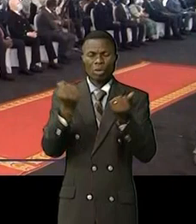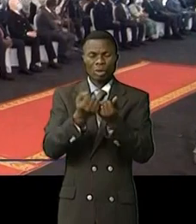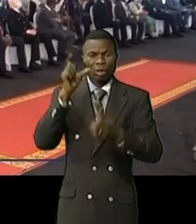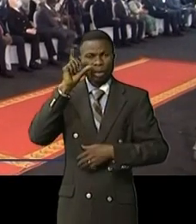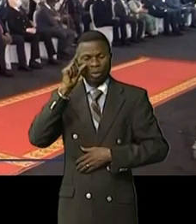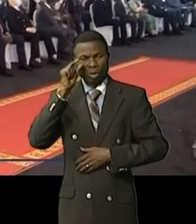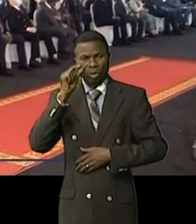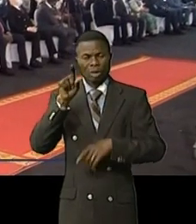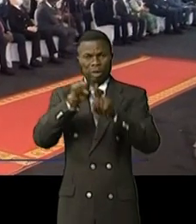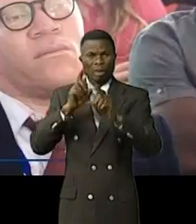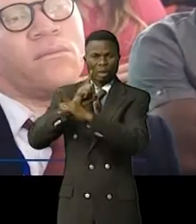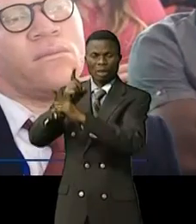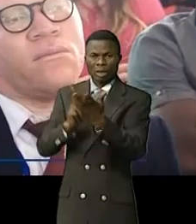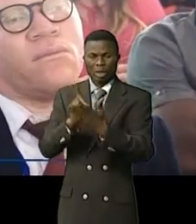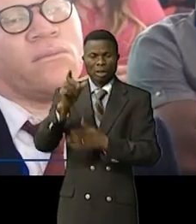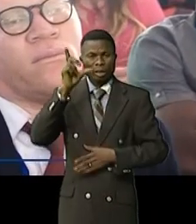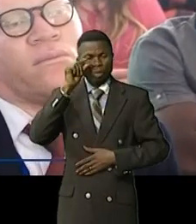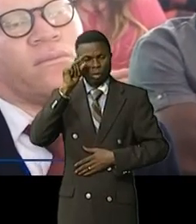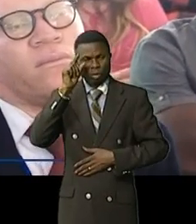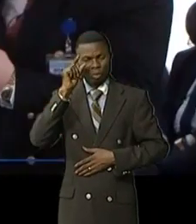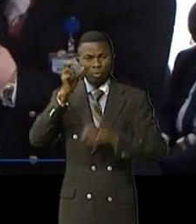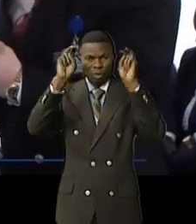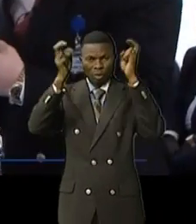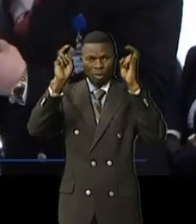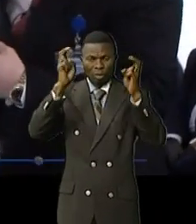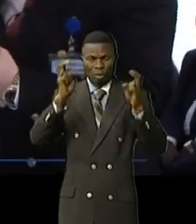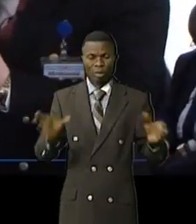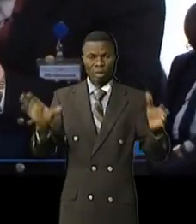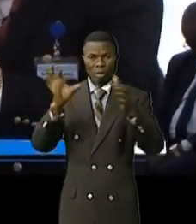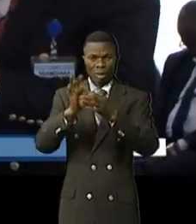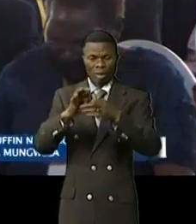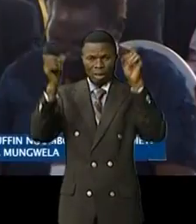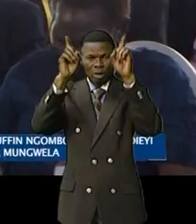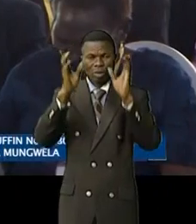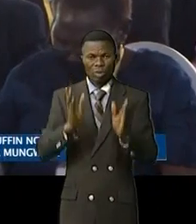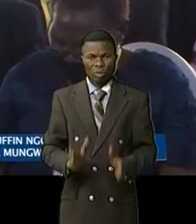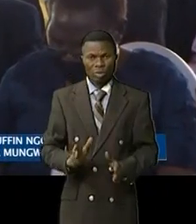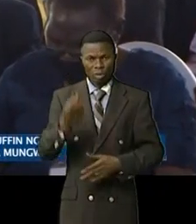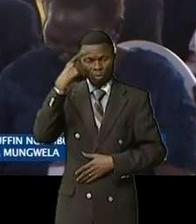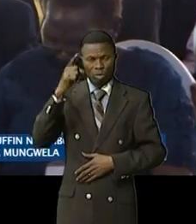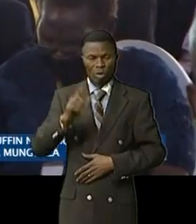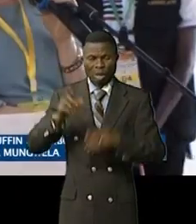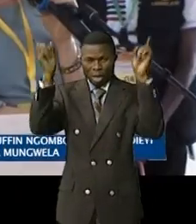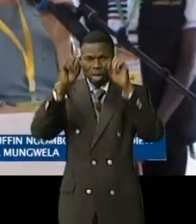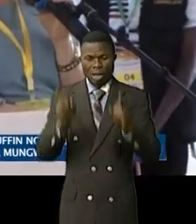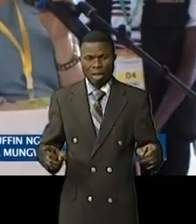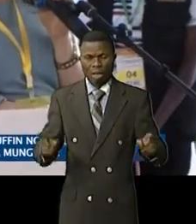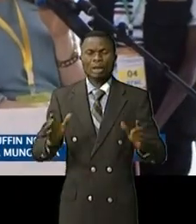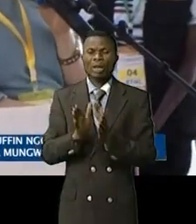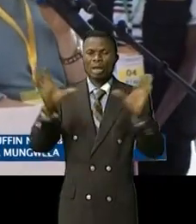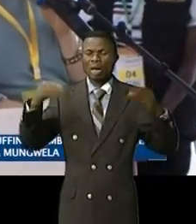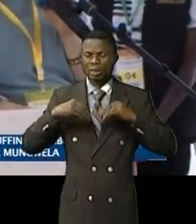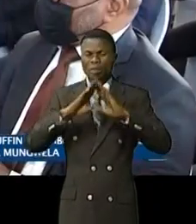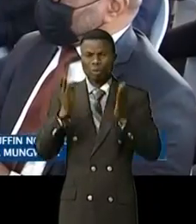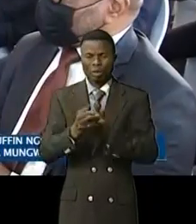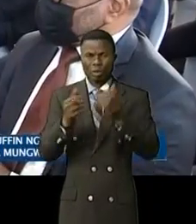d'albinos et des défenses de droits d'albinos a pour thème solidarité africaine pour une Afrique inclusive et intégrée